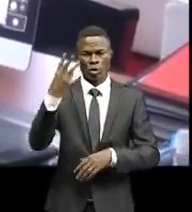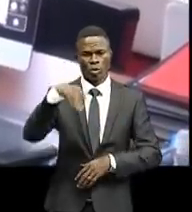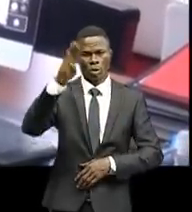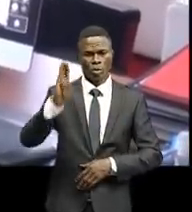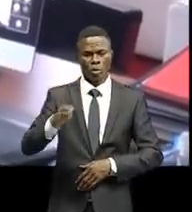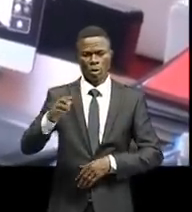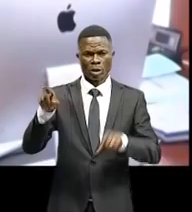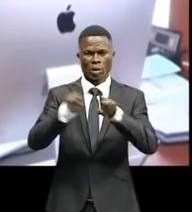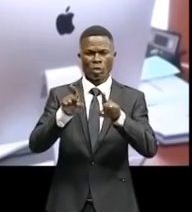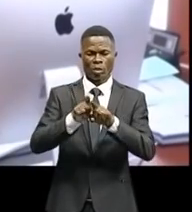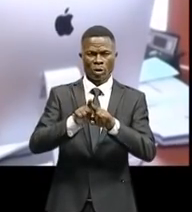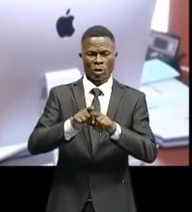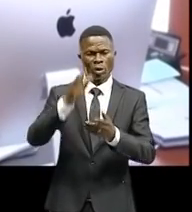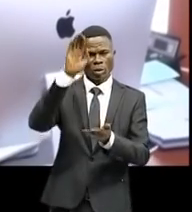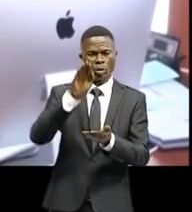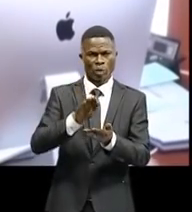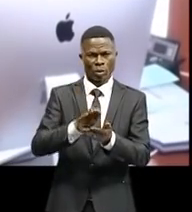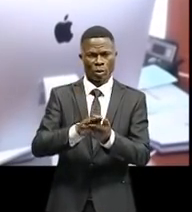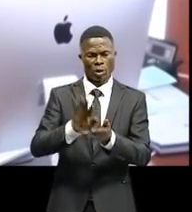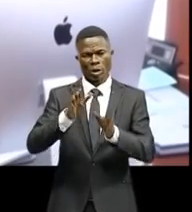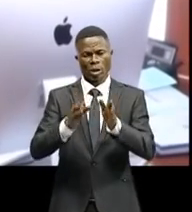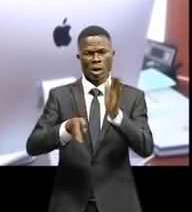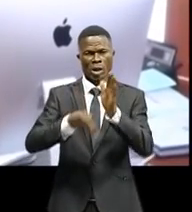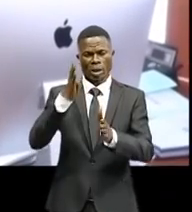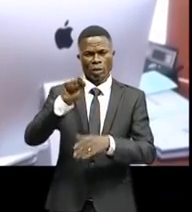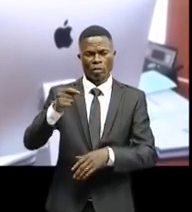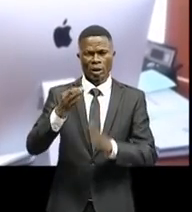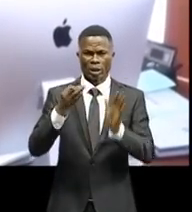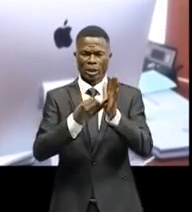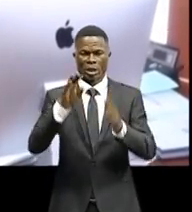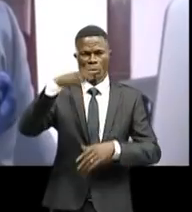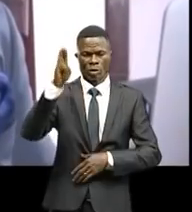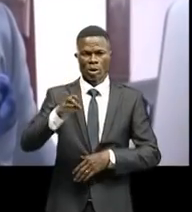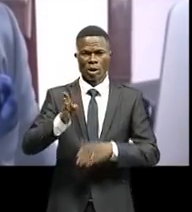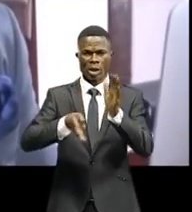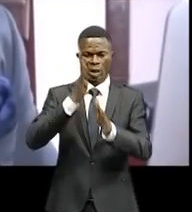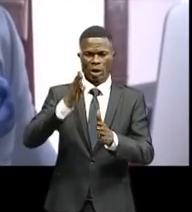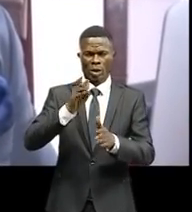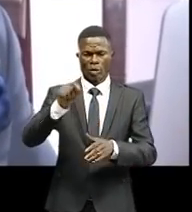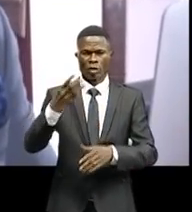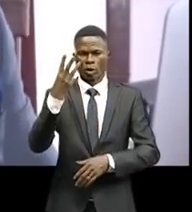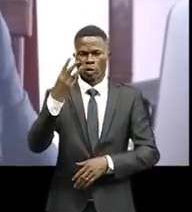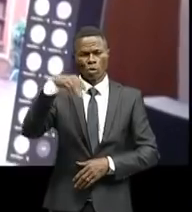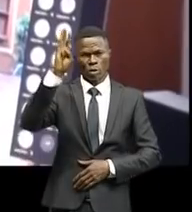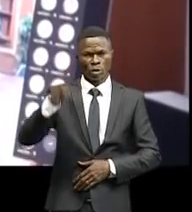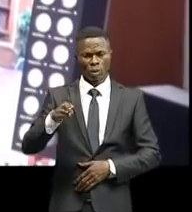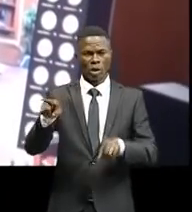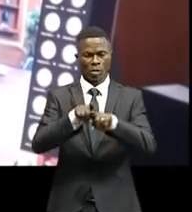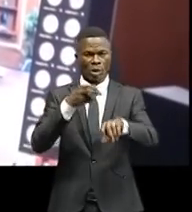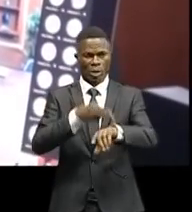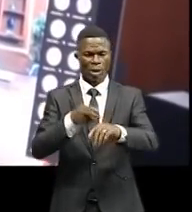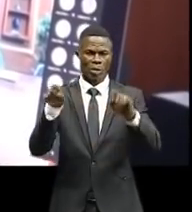au parallèle contre une dépréciation d'environ 14,7% et 14,3% à la même